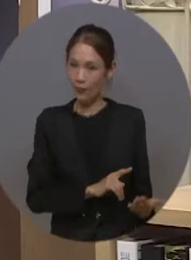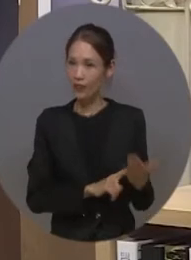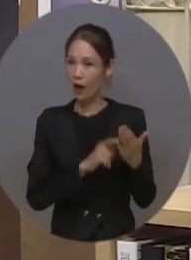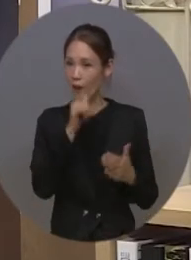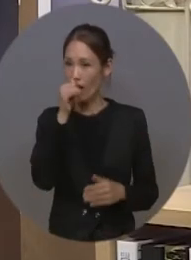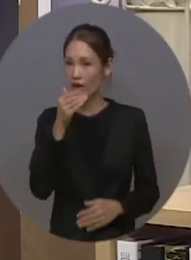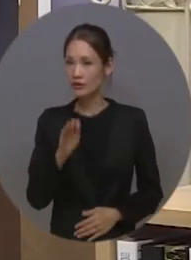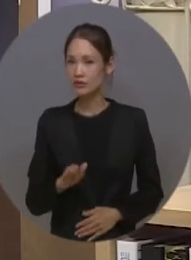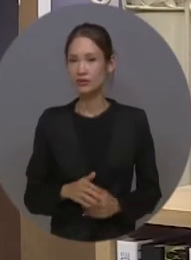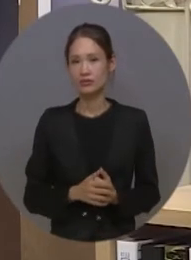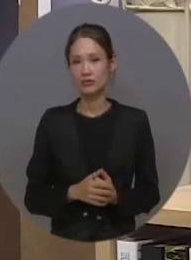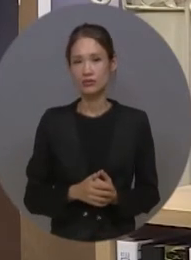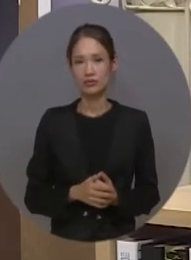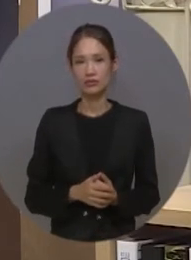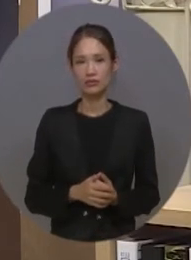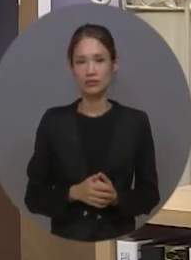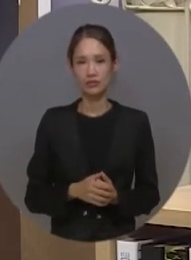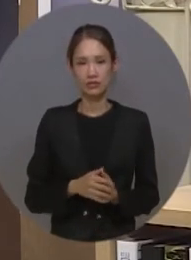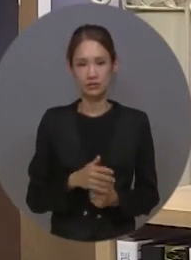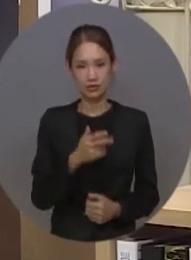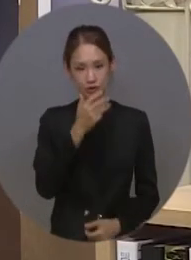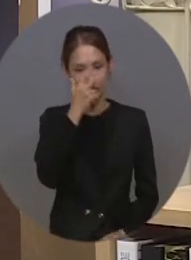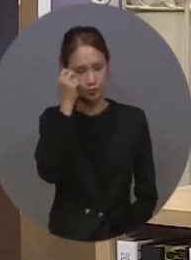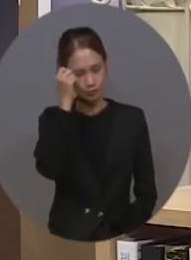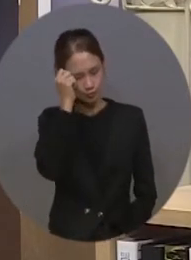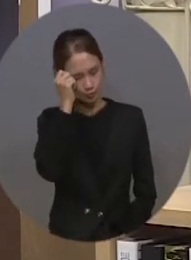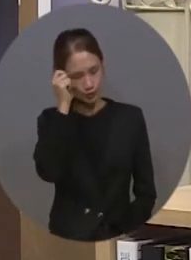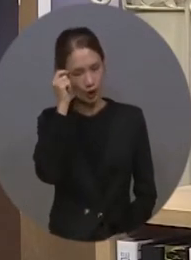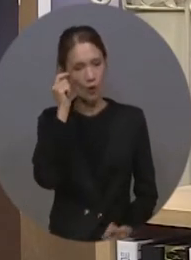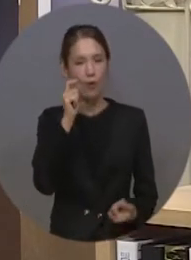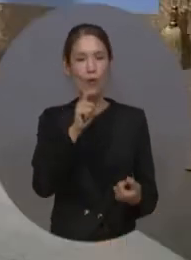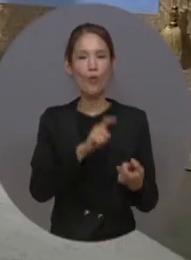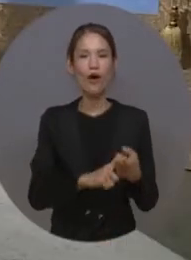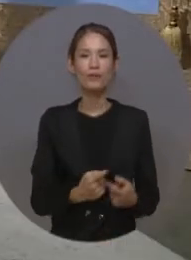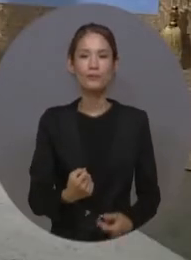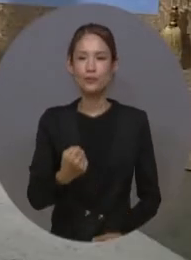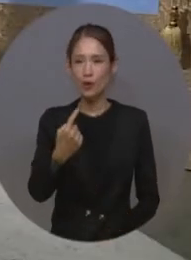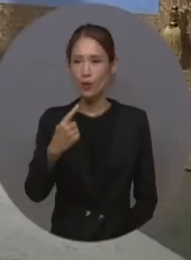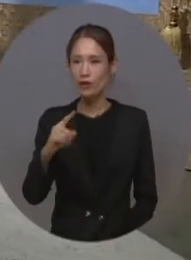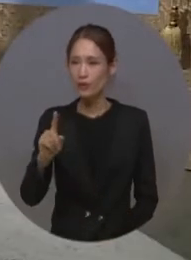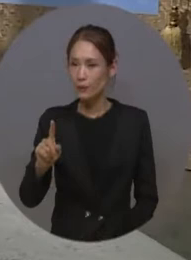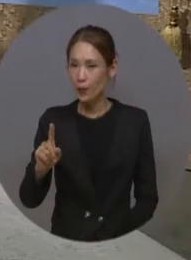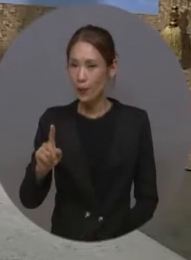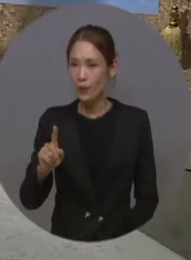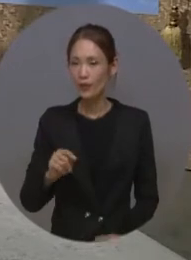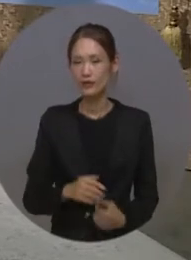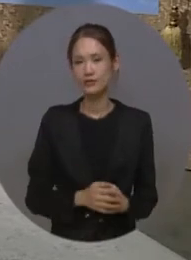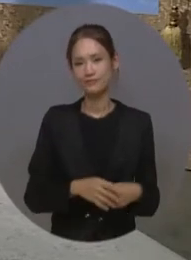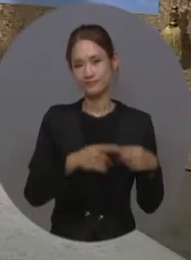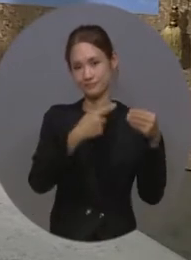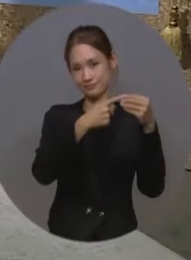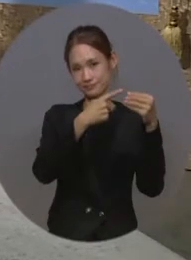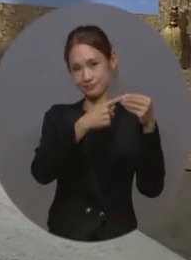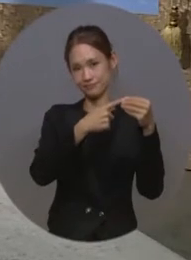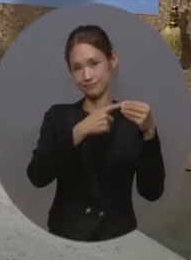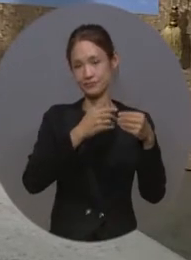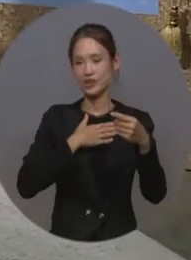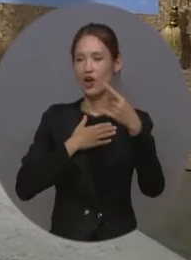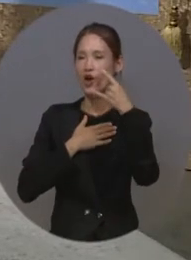나왔습니다만, 어떻게 이렇게 수면에 관심을 갖게 되셨나요? 첫 번째는 저희